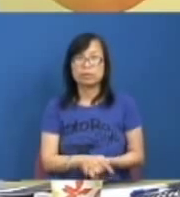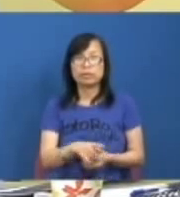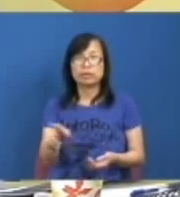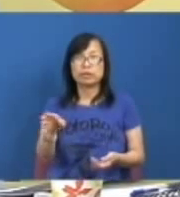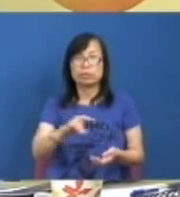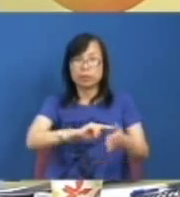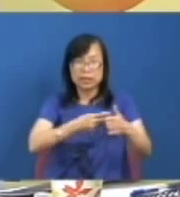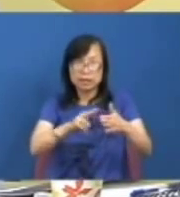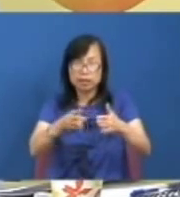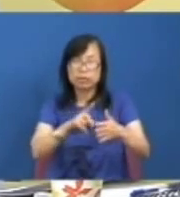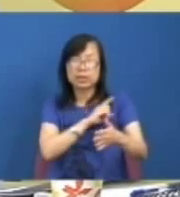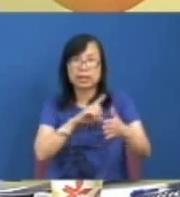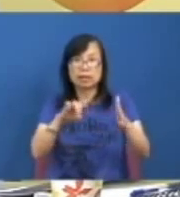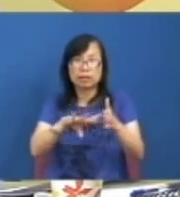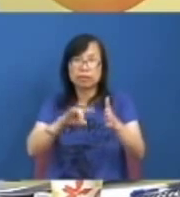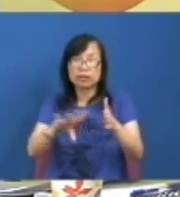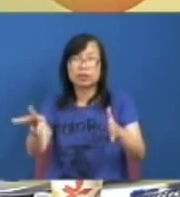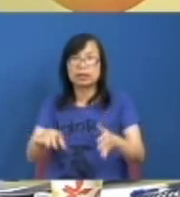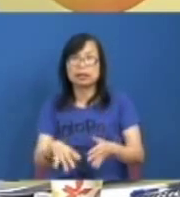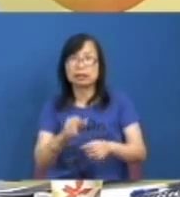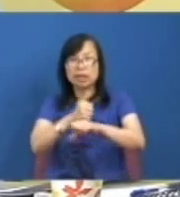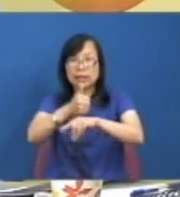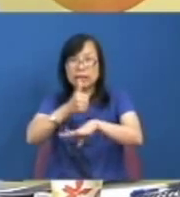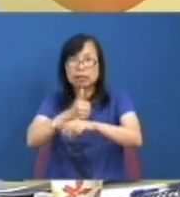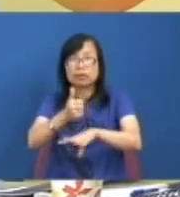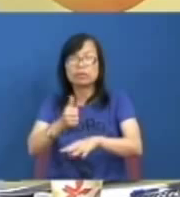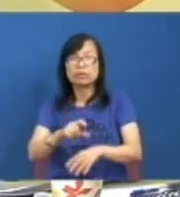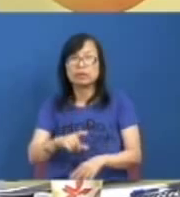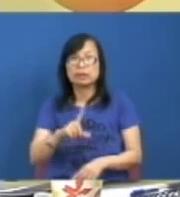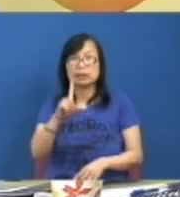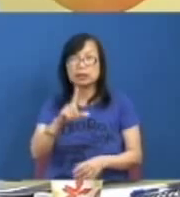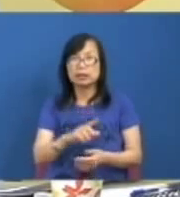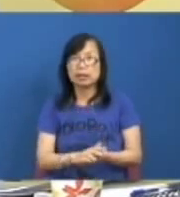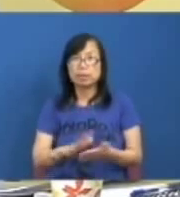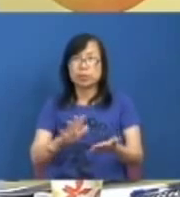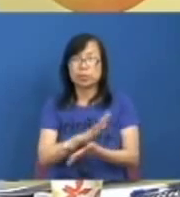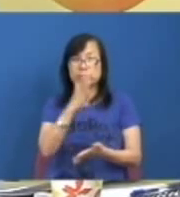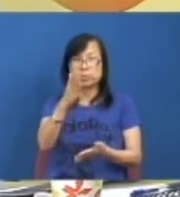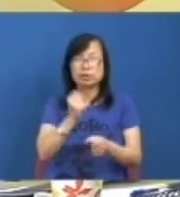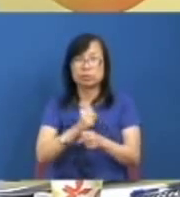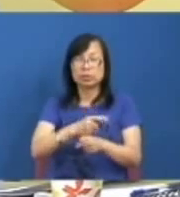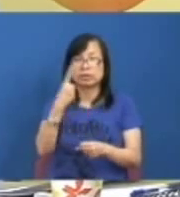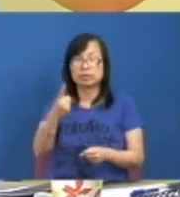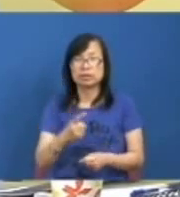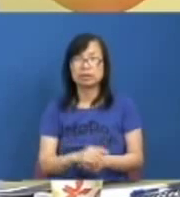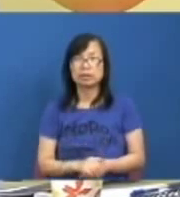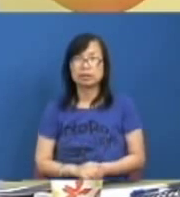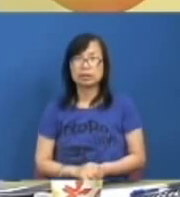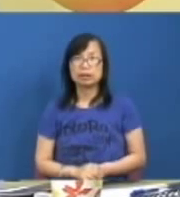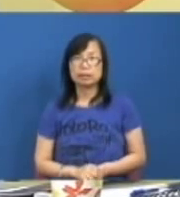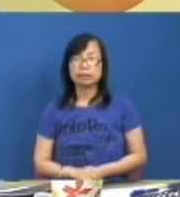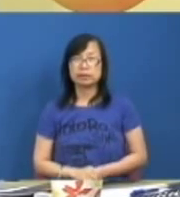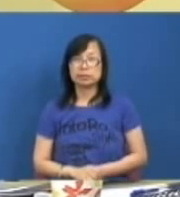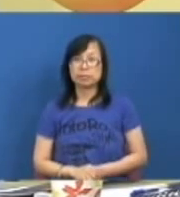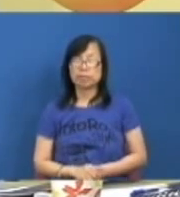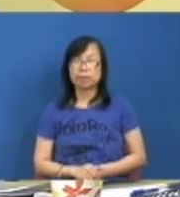維修好你的電力供應系統，因為其實 WR2 每五年是做一次的。舊樓其實火警最大可能